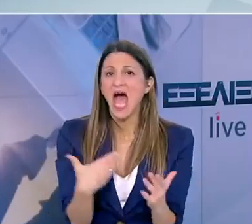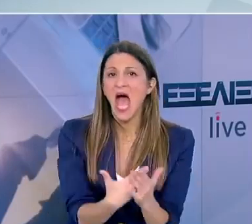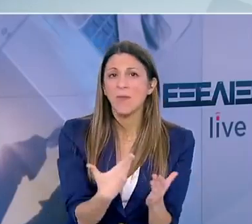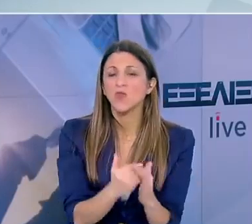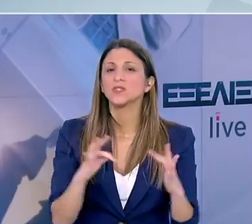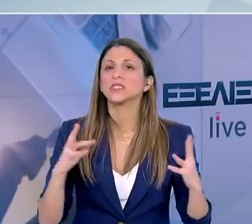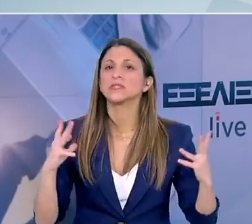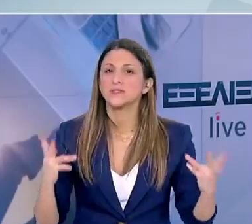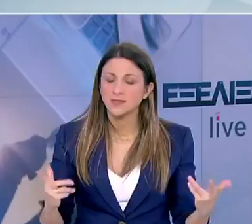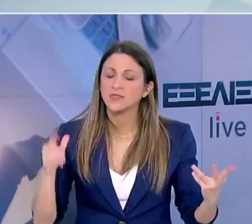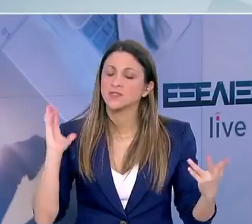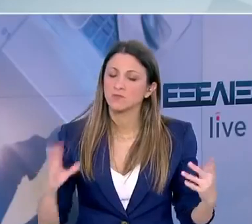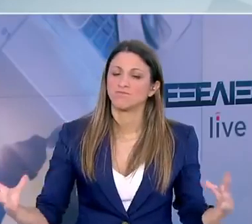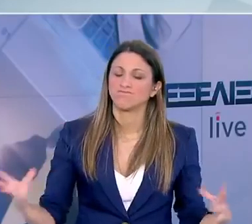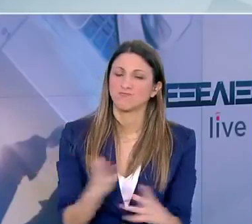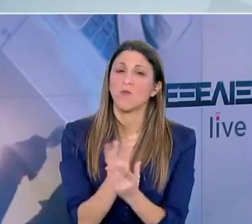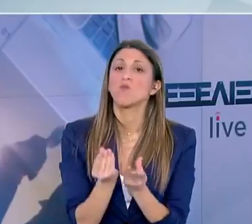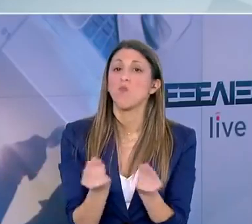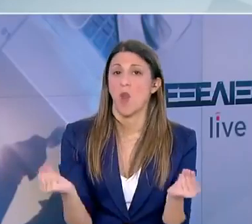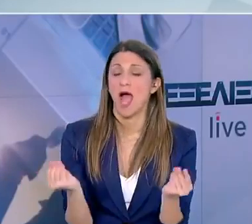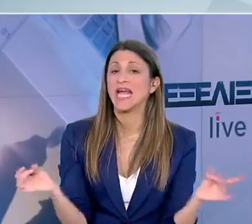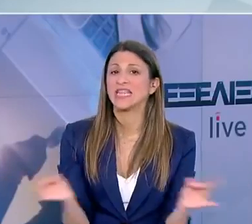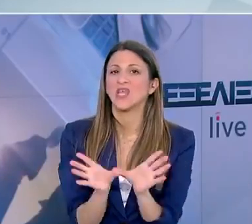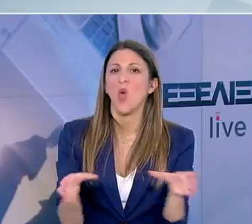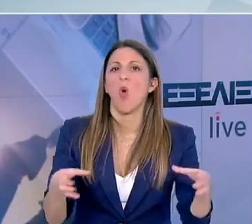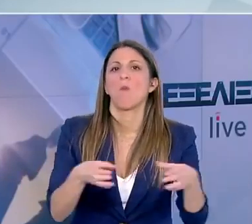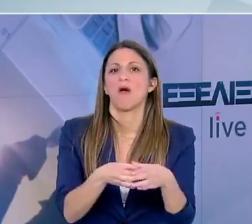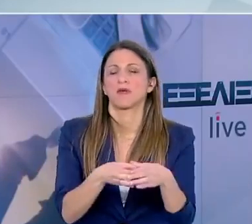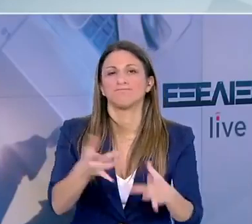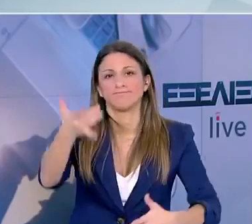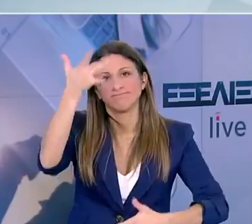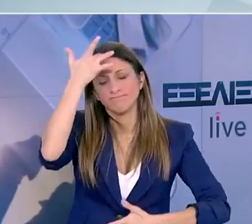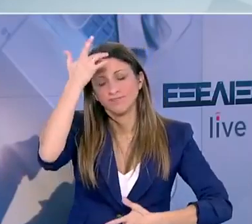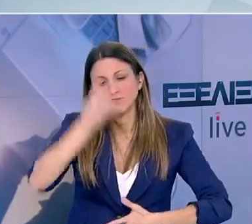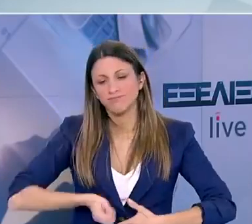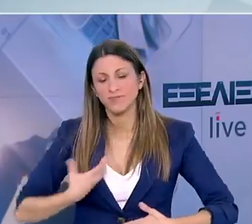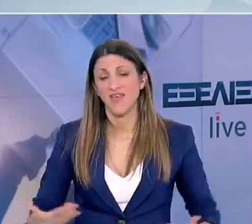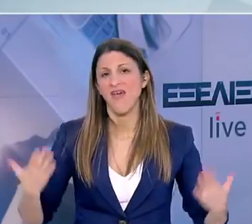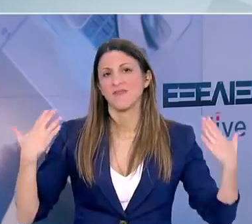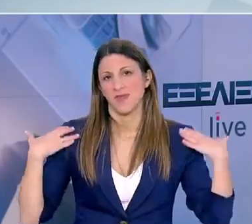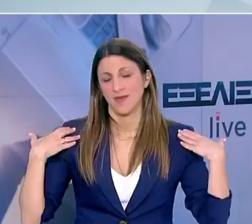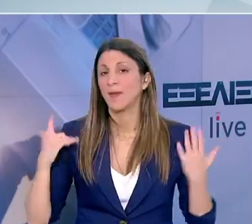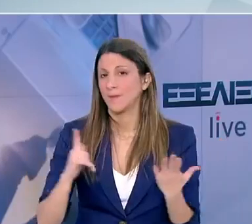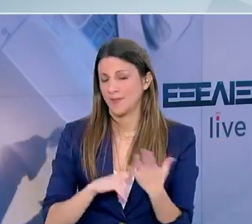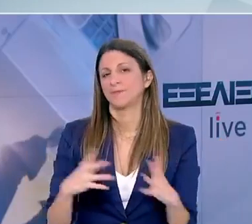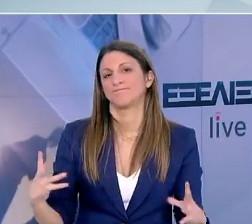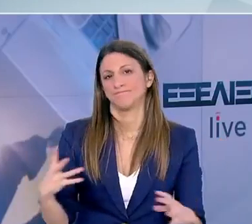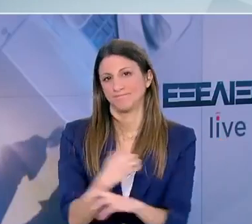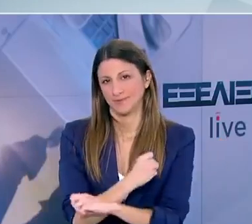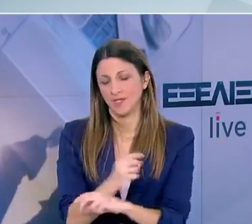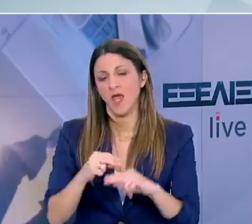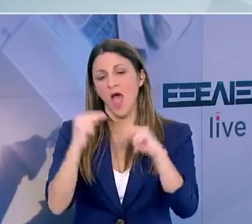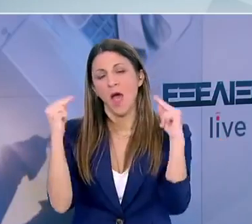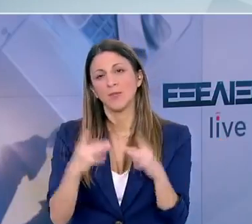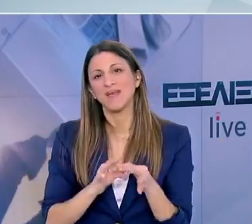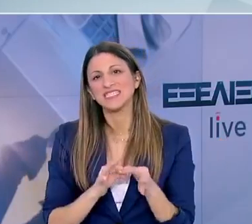περίτρανα τι μπορούμε να καταφέρουμε όταν λειτουργούμε ομαδικά. Είναι χρέος μας να κάνουμε αυτή την προσπάθεια να πετύχει, γι' αυτό και συνεχίζουμε